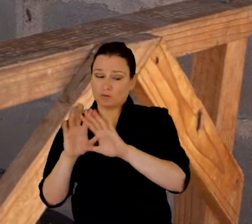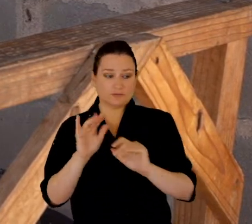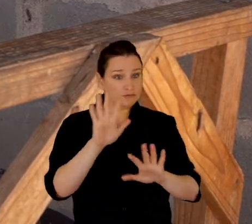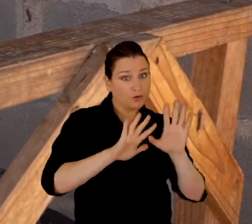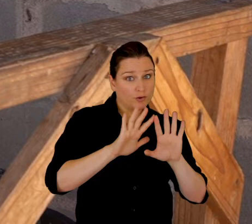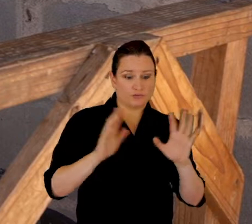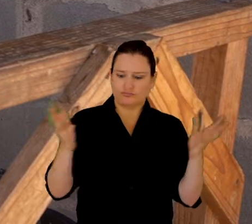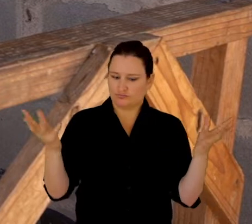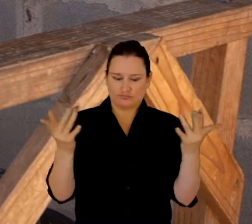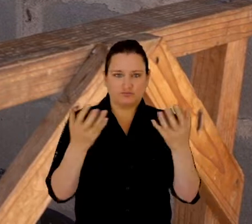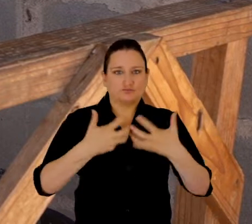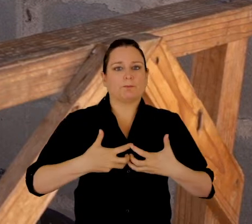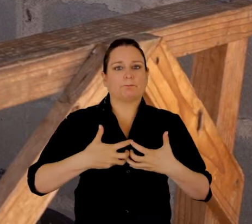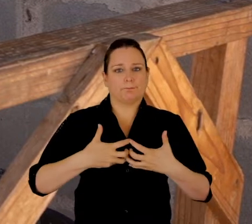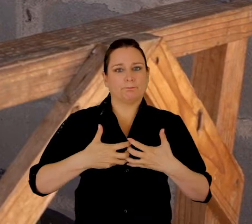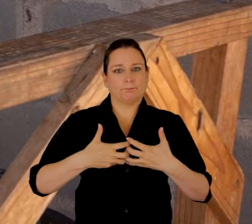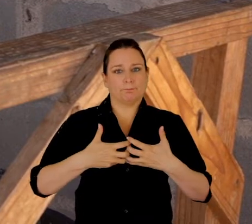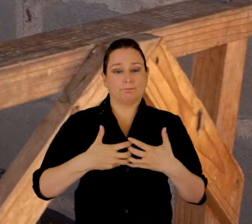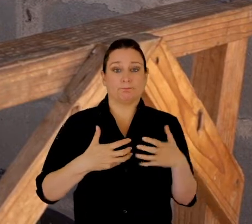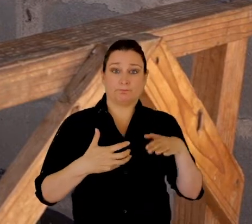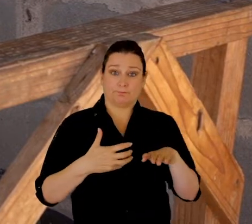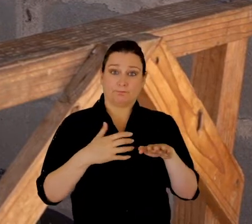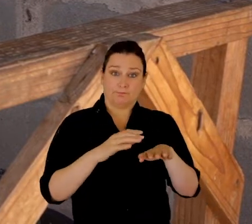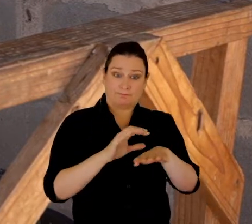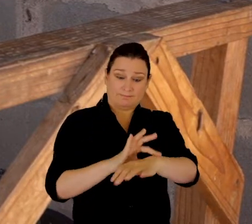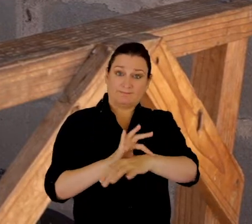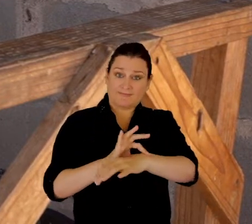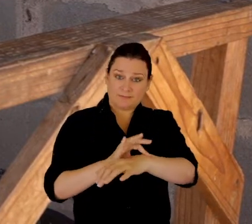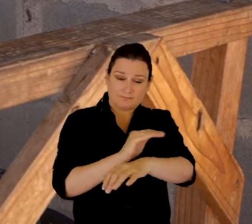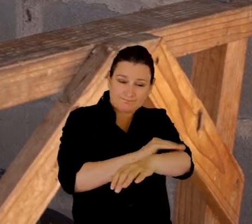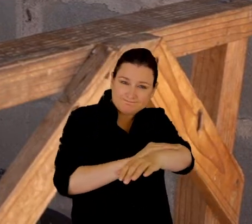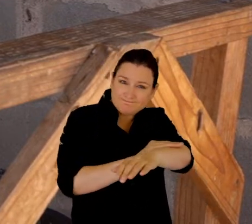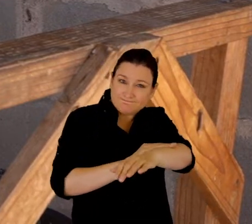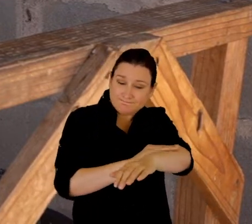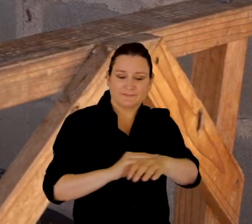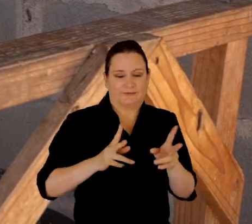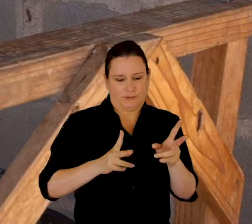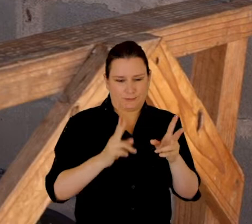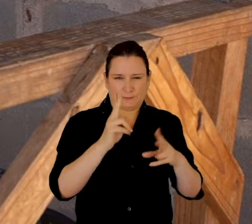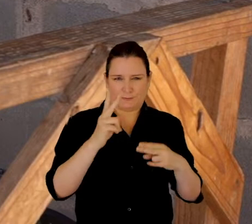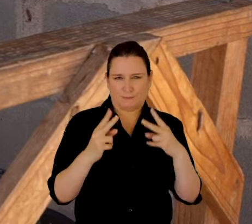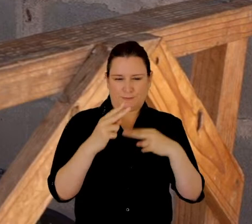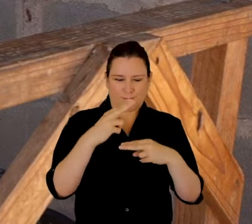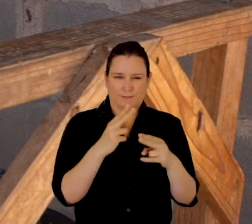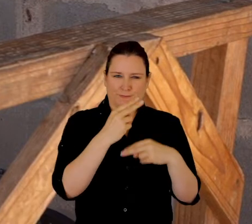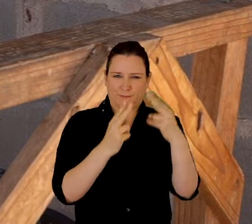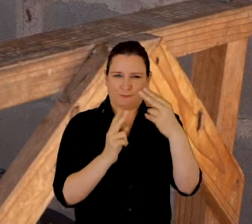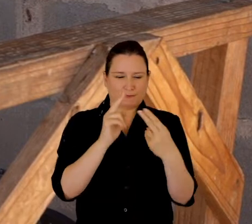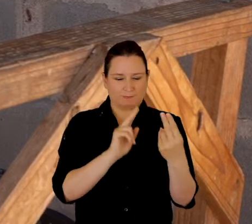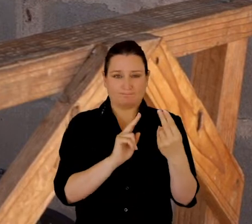kleuren. Verschillende kleuren en dan moet, want uit die vellen uit, moet daar patronen uitgesneden worden. En